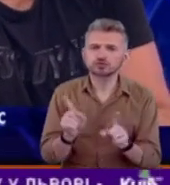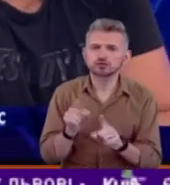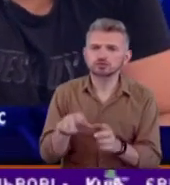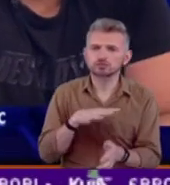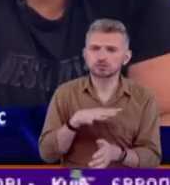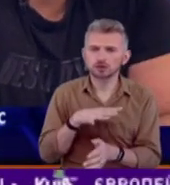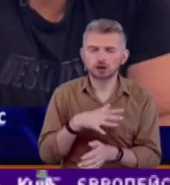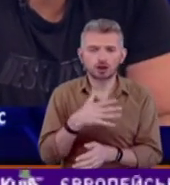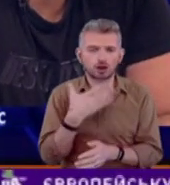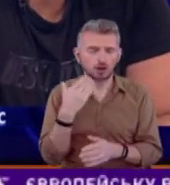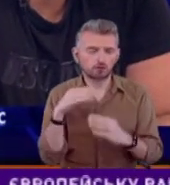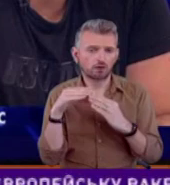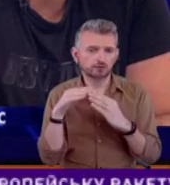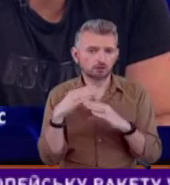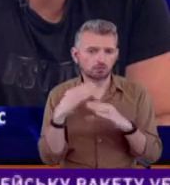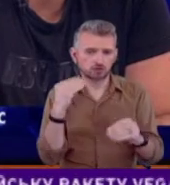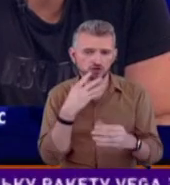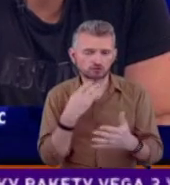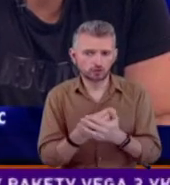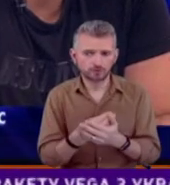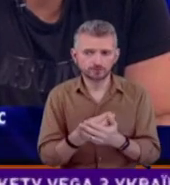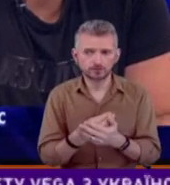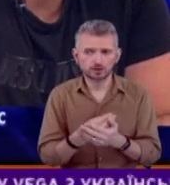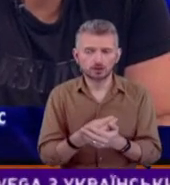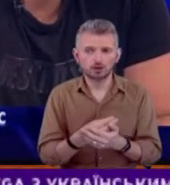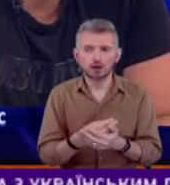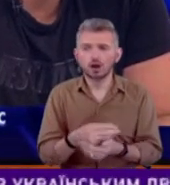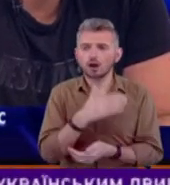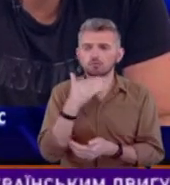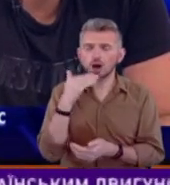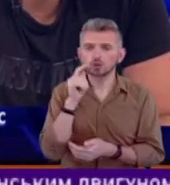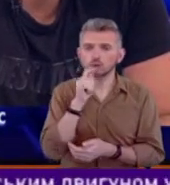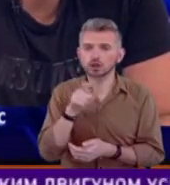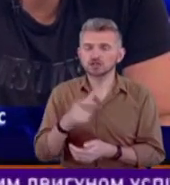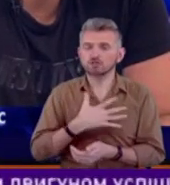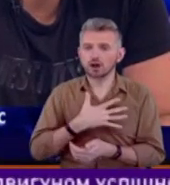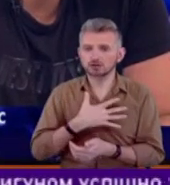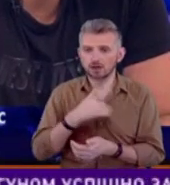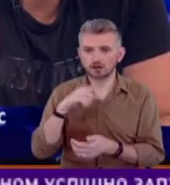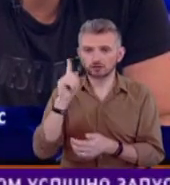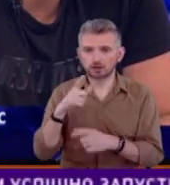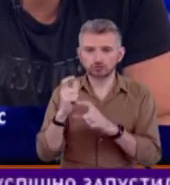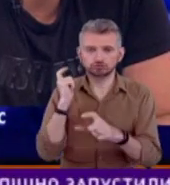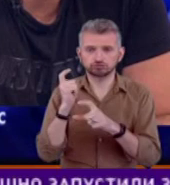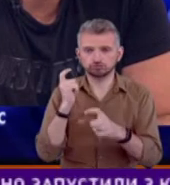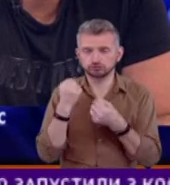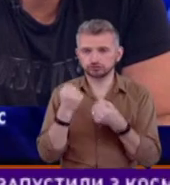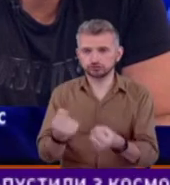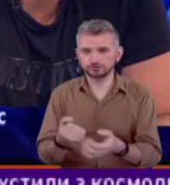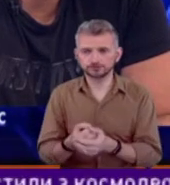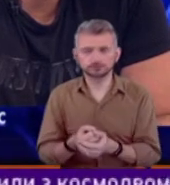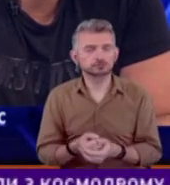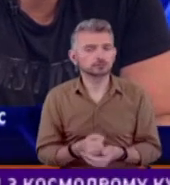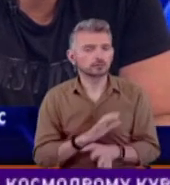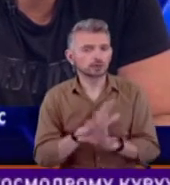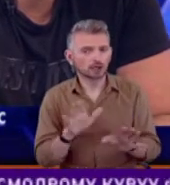На легковом автомобиле, на своем... А, на легковом. Я думаю, может... Бо багато українців в Канаді, я знаю, дальнобій там на півночі. Ну, окей,